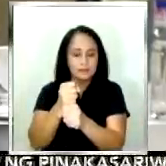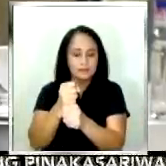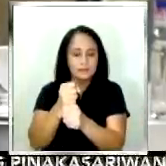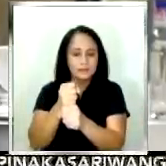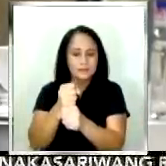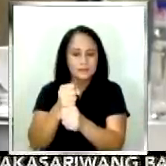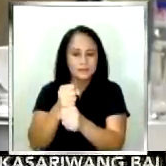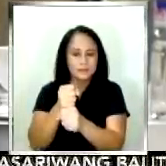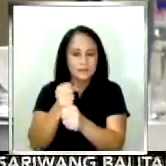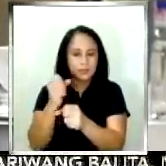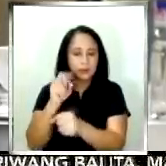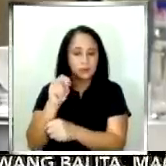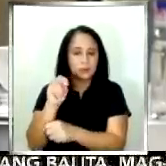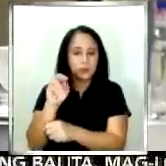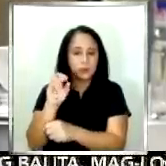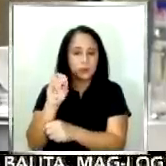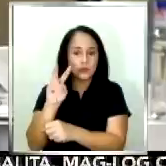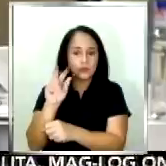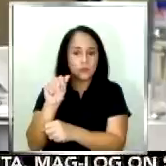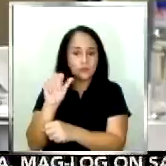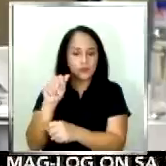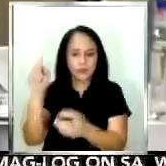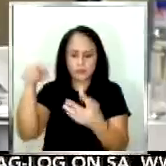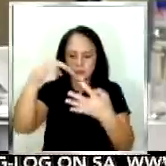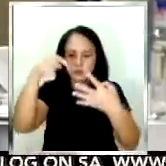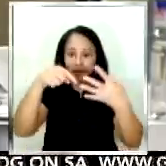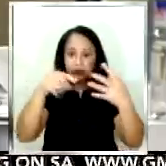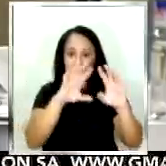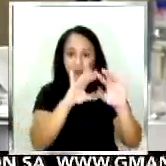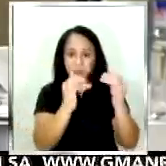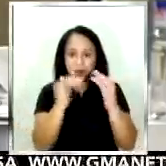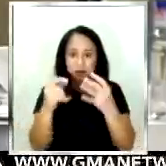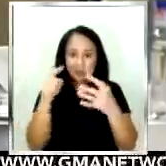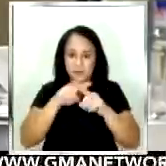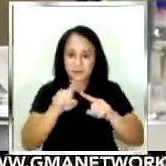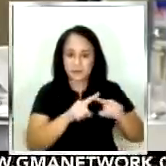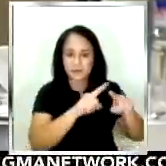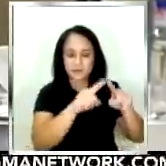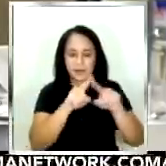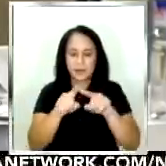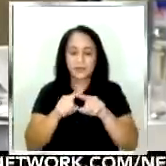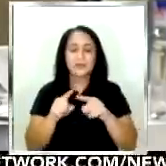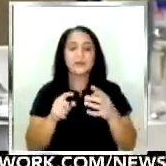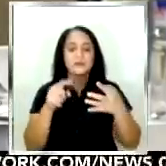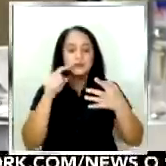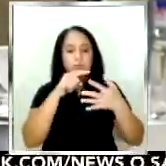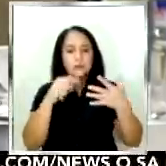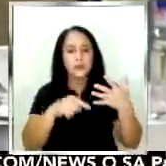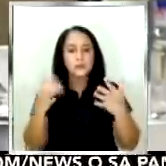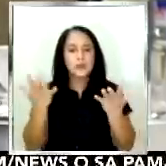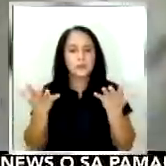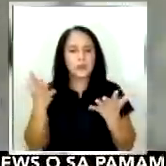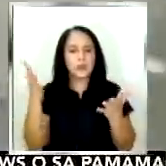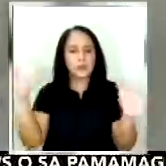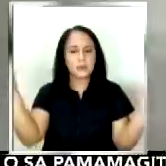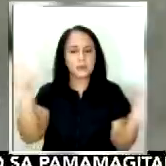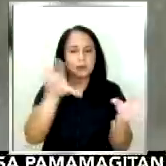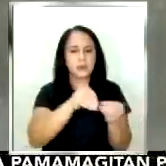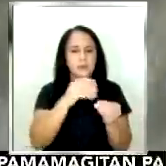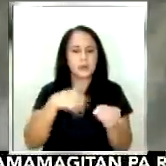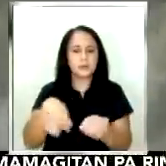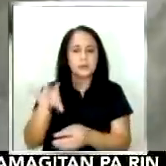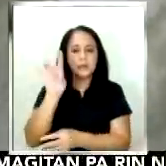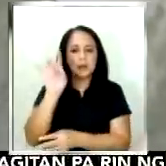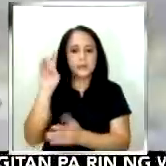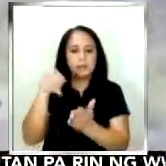Novavax, AstraZeneca, Pfizer, J&J, and also Moderna, we might have more or less 80 million doses. Posible pa raw